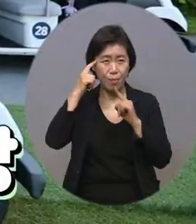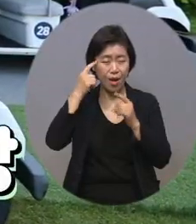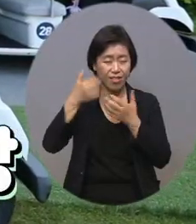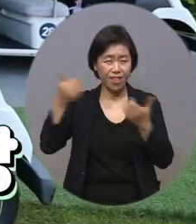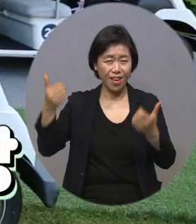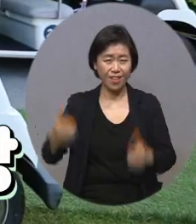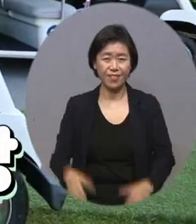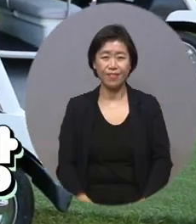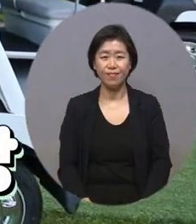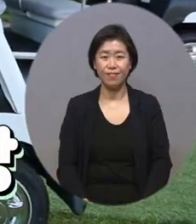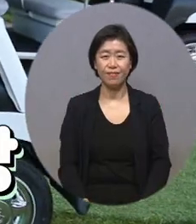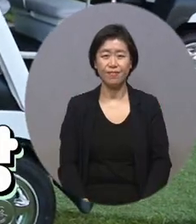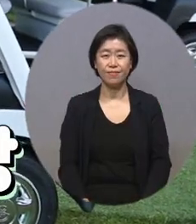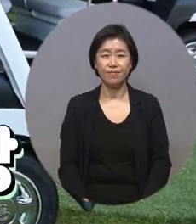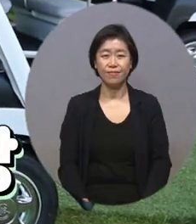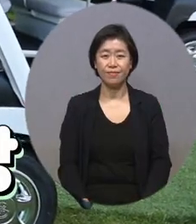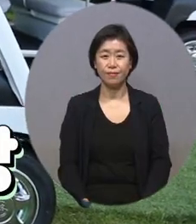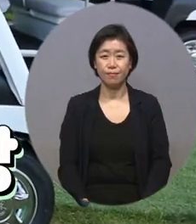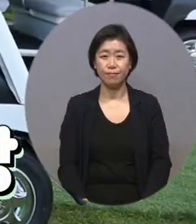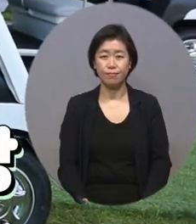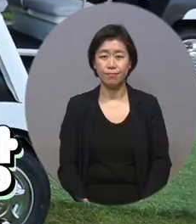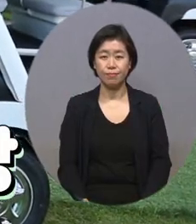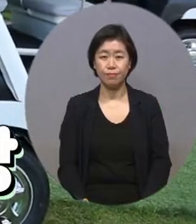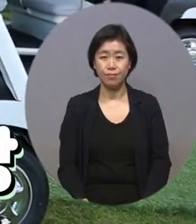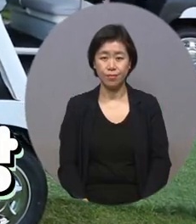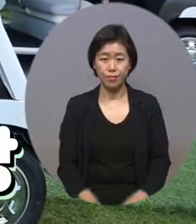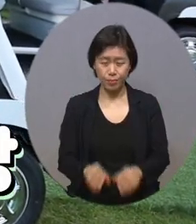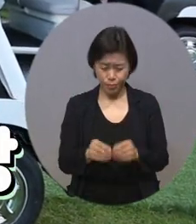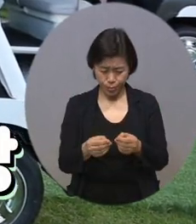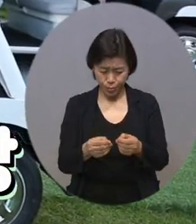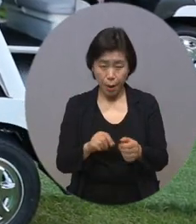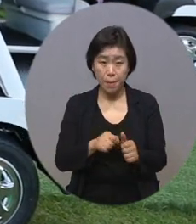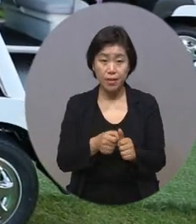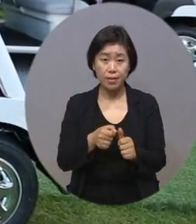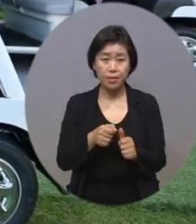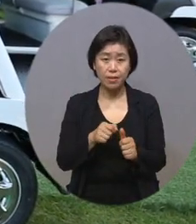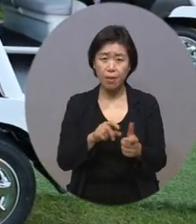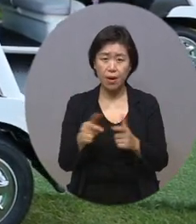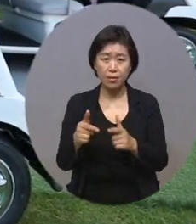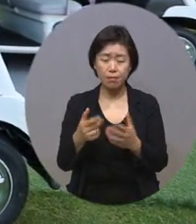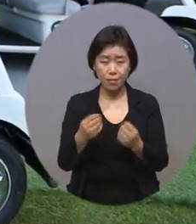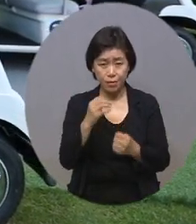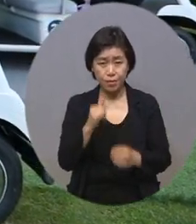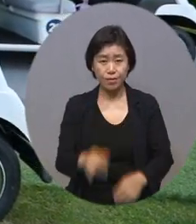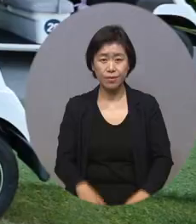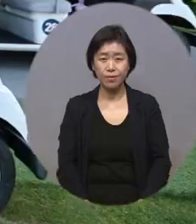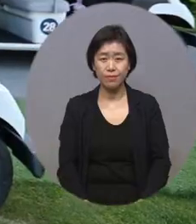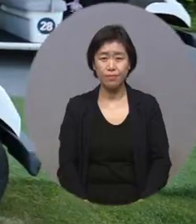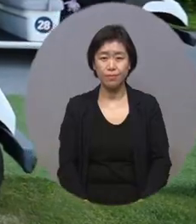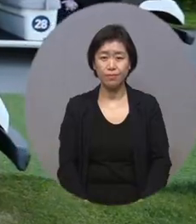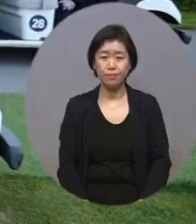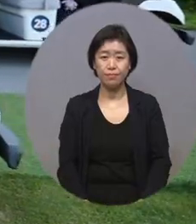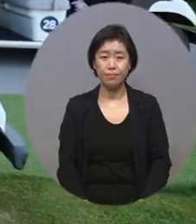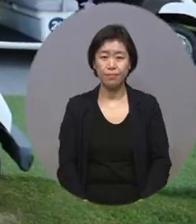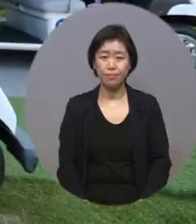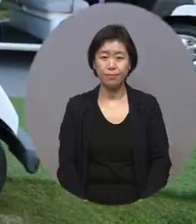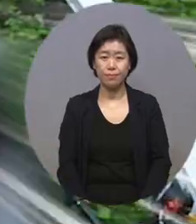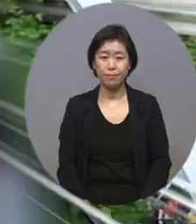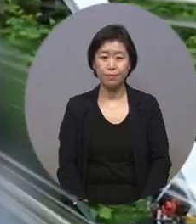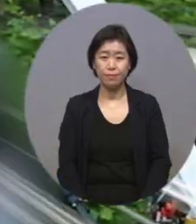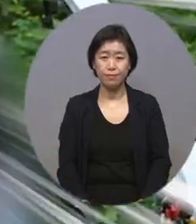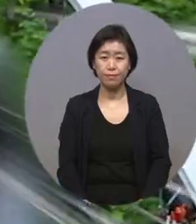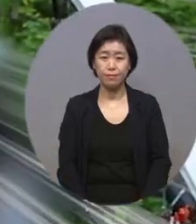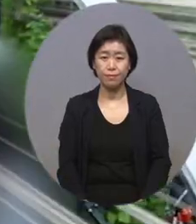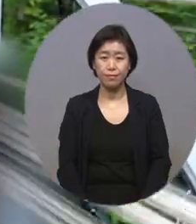되게 많은데. 왜 이렇게 많이 해왔지? 오늘? 선글라스 날개표고 라운딩. 대박. 이게 뭐예요? 선글라스 날개표고.